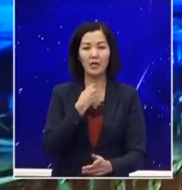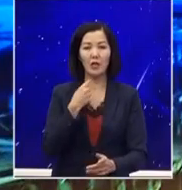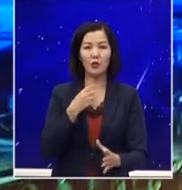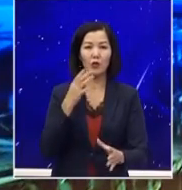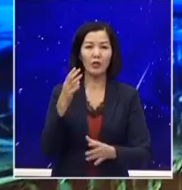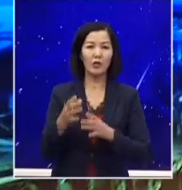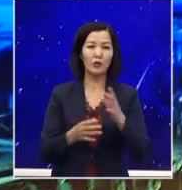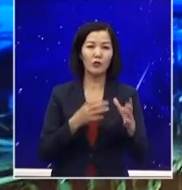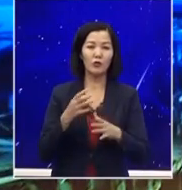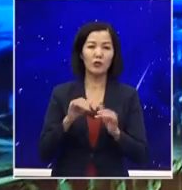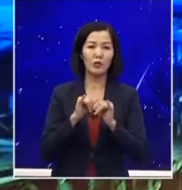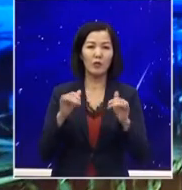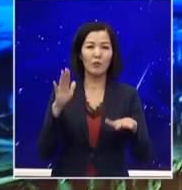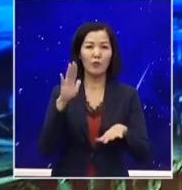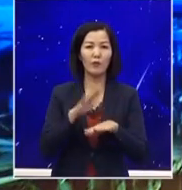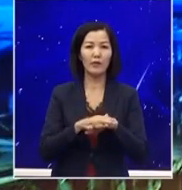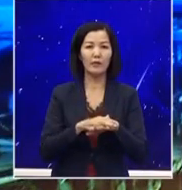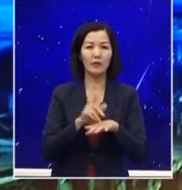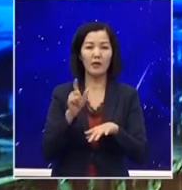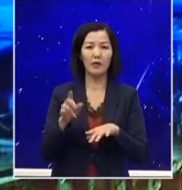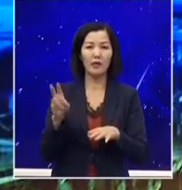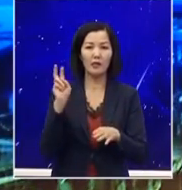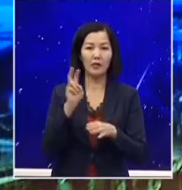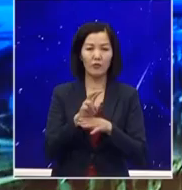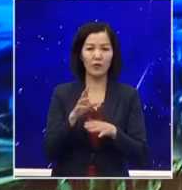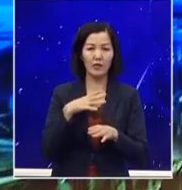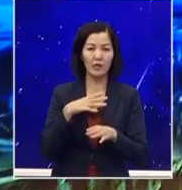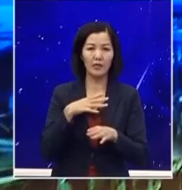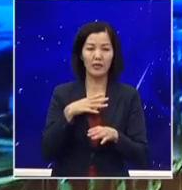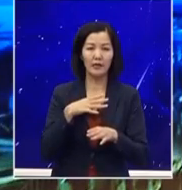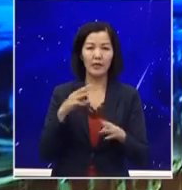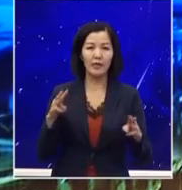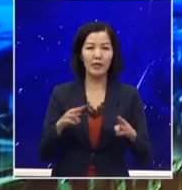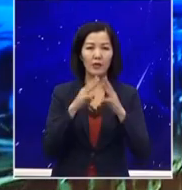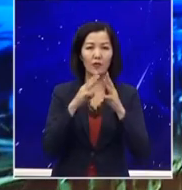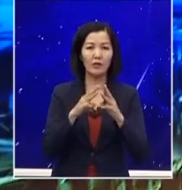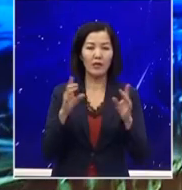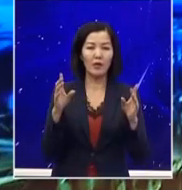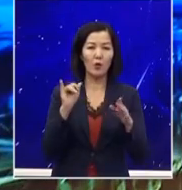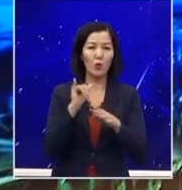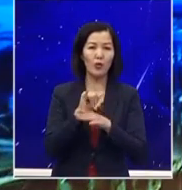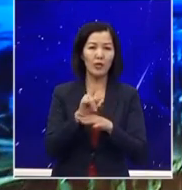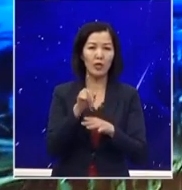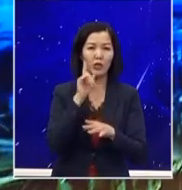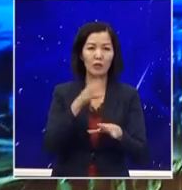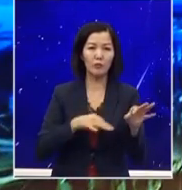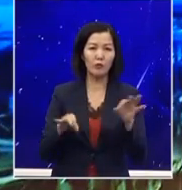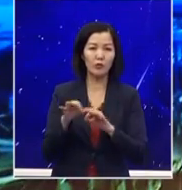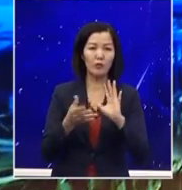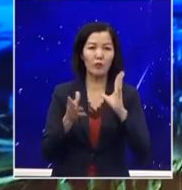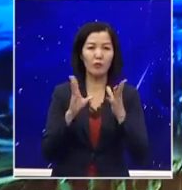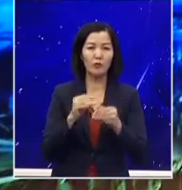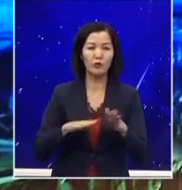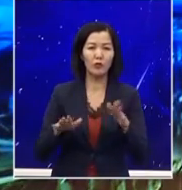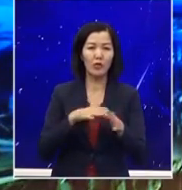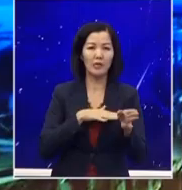Іскерлік тәжірибе алмасу Талдықорғанға дүниежүзілік даму банкінің өкілдері келді. Елордалық меймандар жас проджект жобасы бойынша өңірде